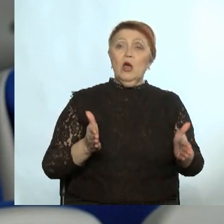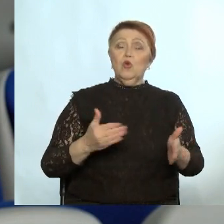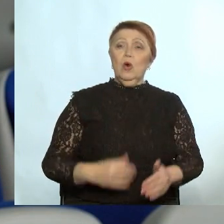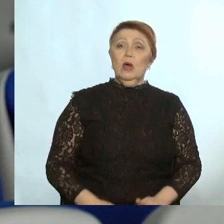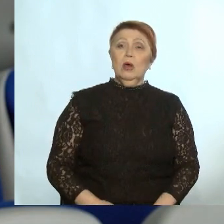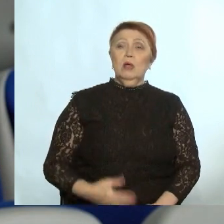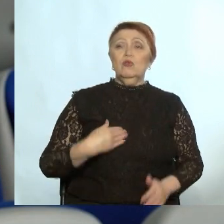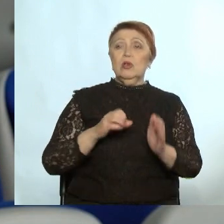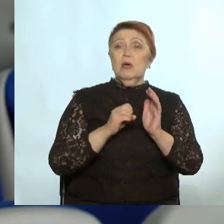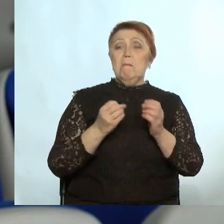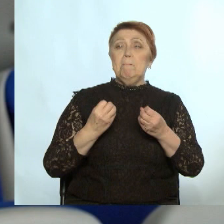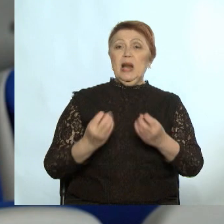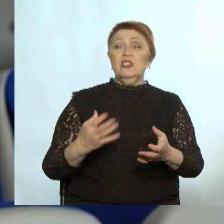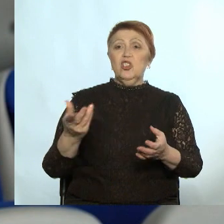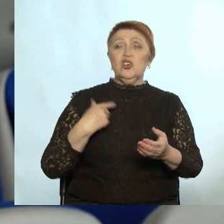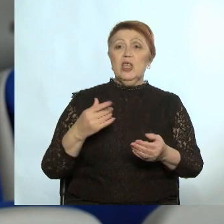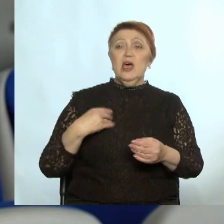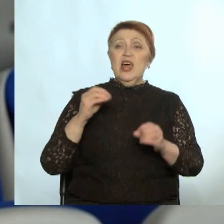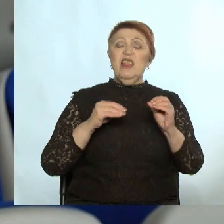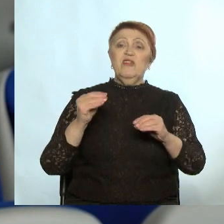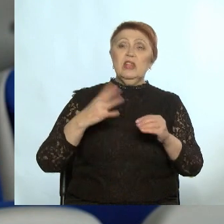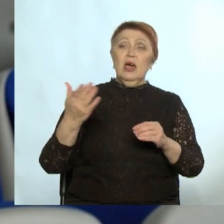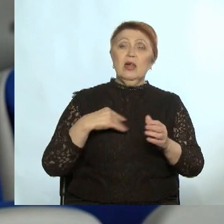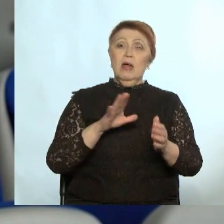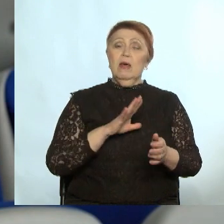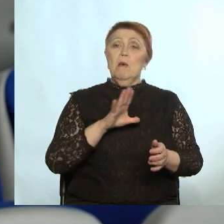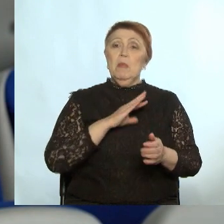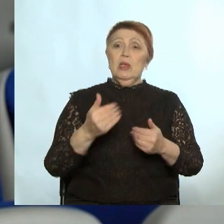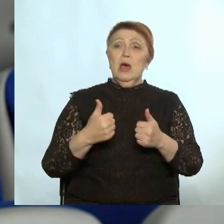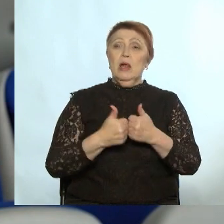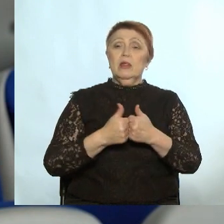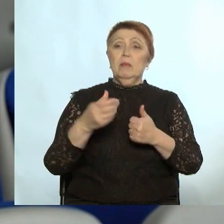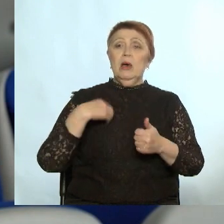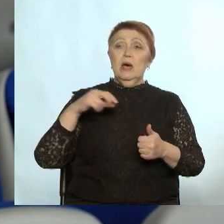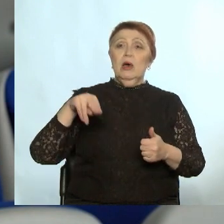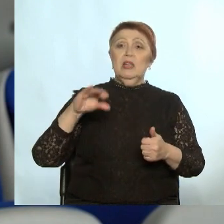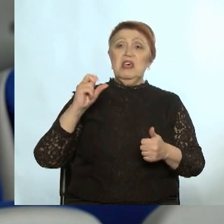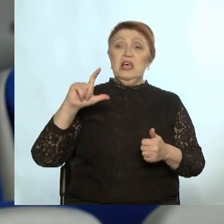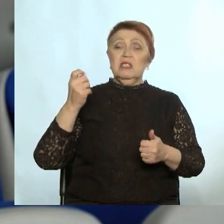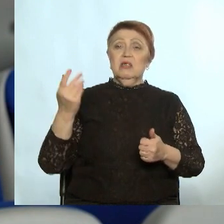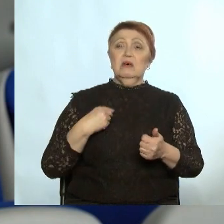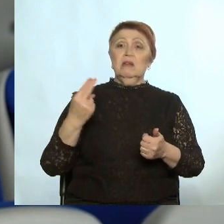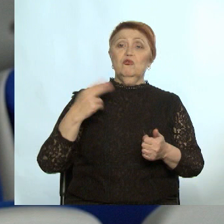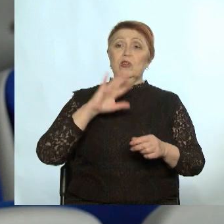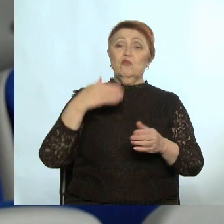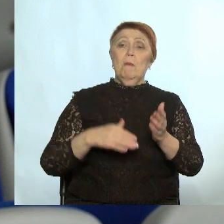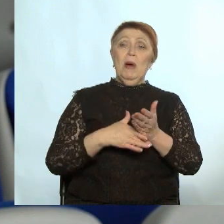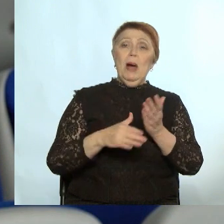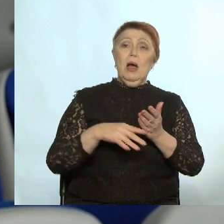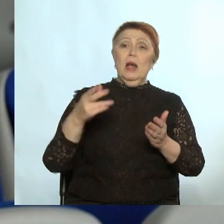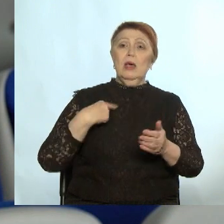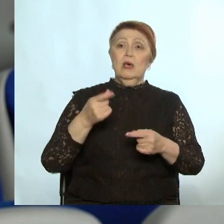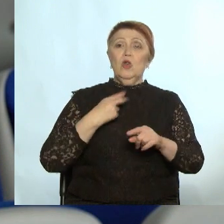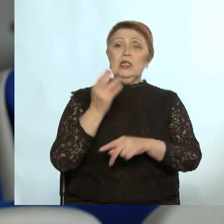инвентарь. И рядом находились ТЭЦ, которые там немножко помогали и стройматериалом, пиломатериал, чтобы там в